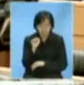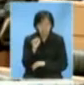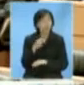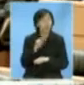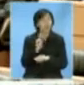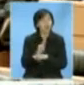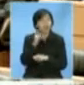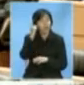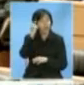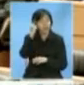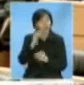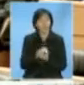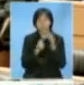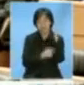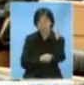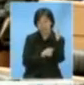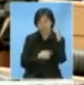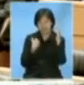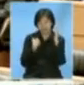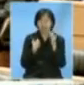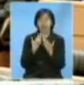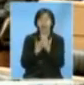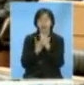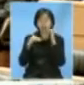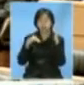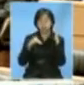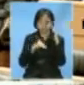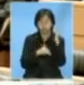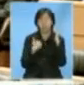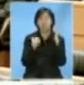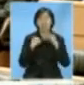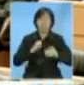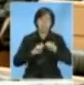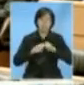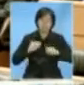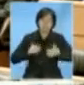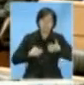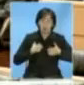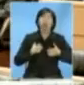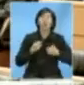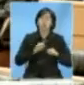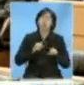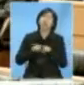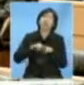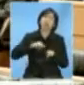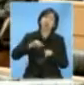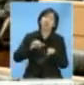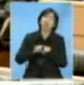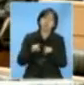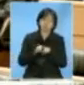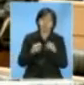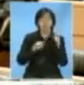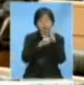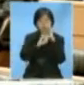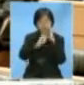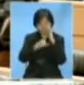ธานมียางเยอะราคาลดลงนะครับท่านประธานก็เดือดร้อนผมก็เดือดร้อนชาวบ้านผมจันทบุรี